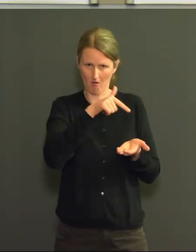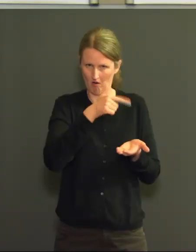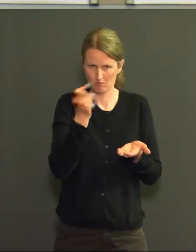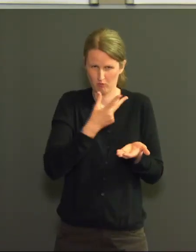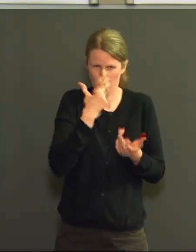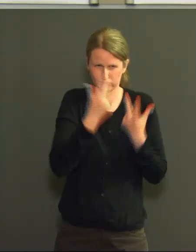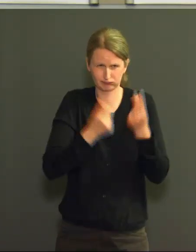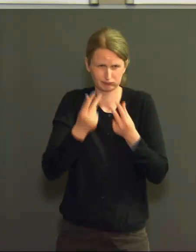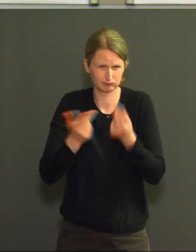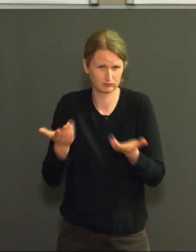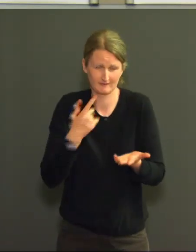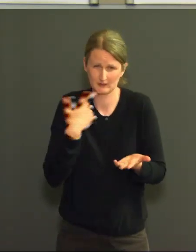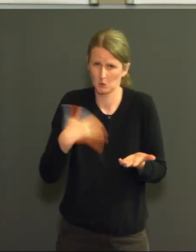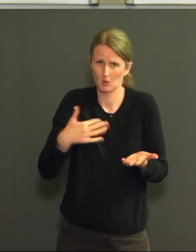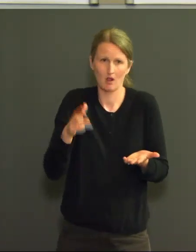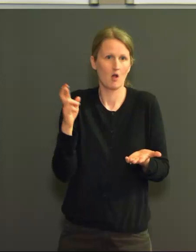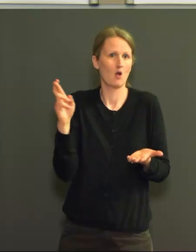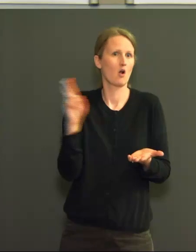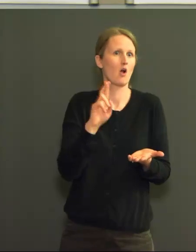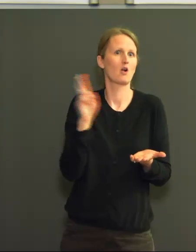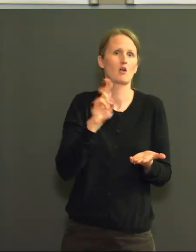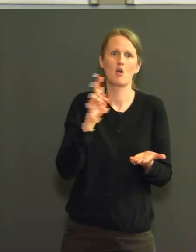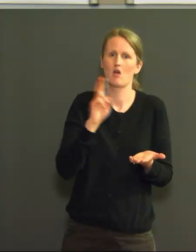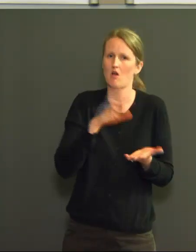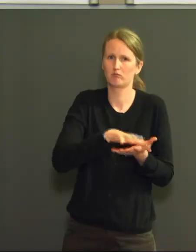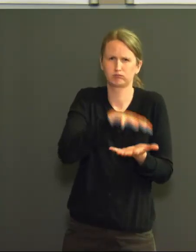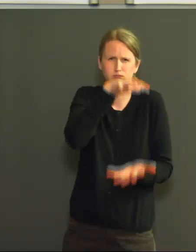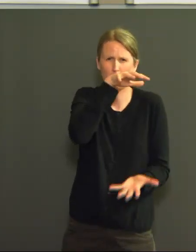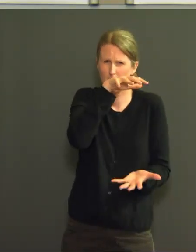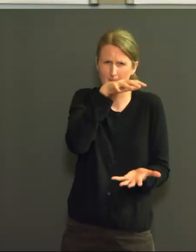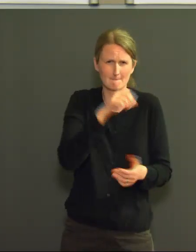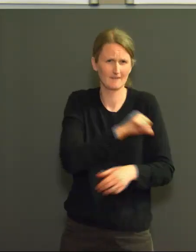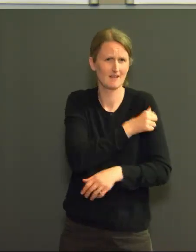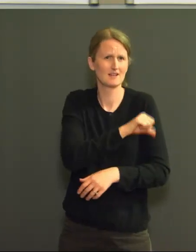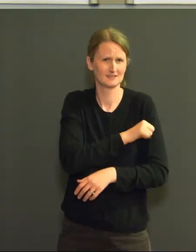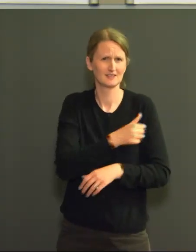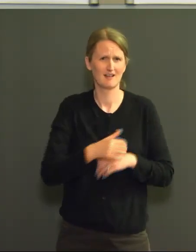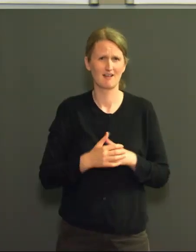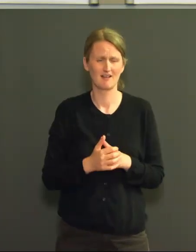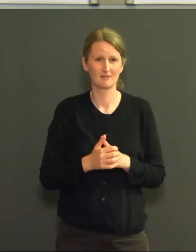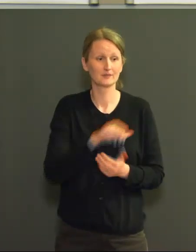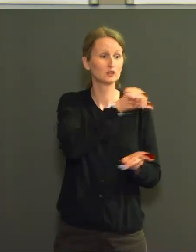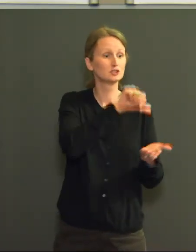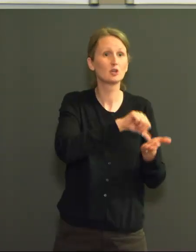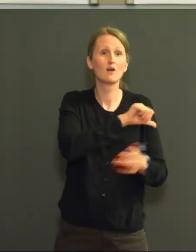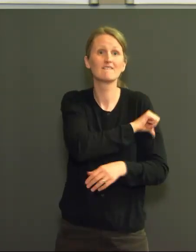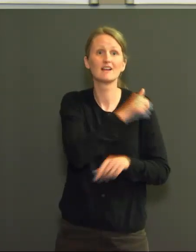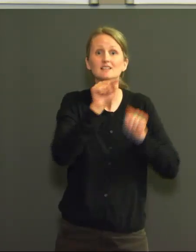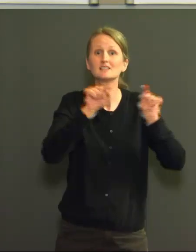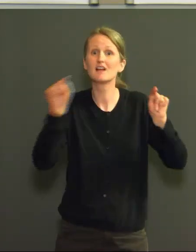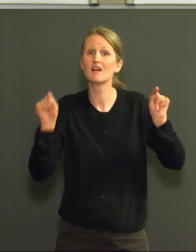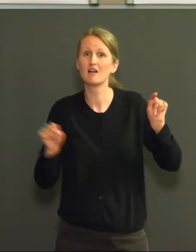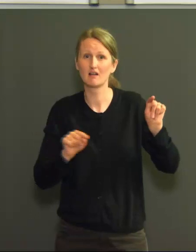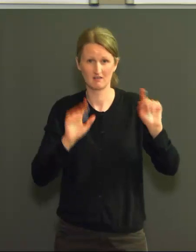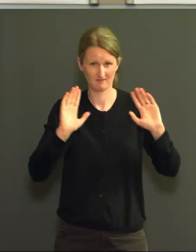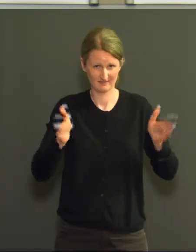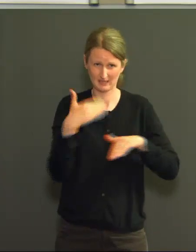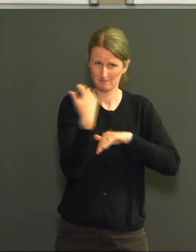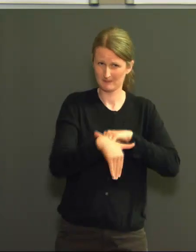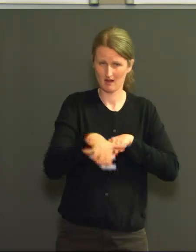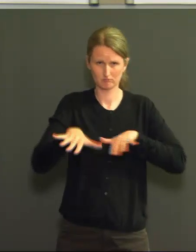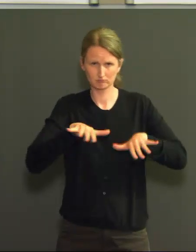Les centres de vaccination s'y sont parfaitement préparés. Si nécessaire, ils sont prêts à ajouter de nouvelles